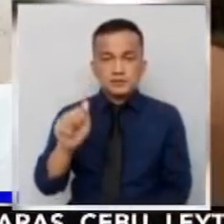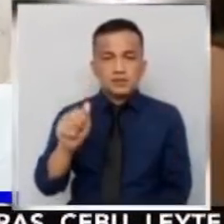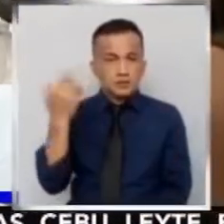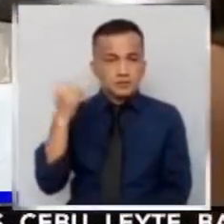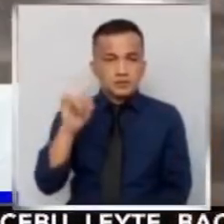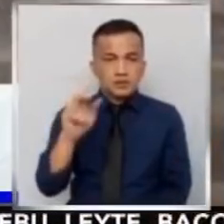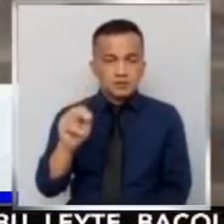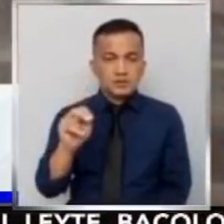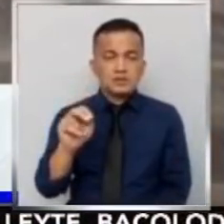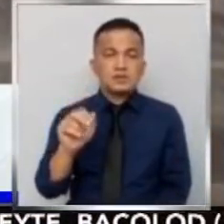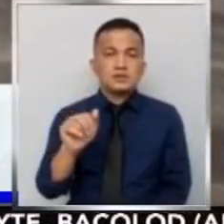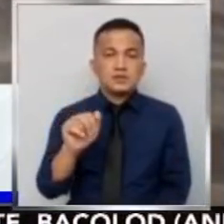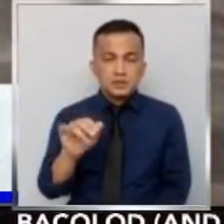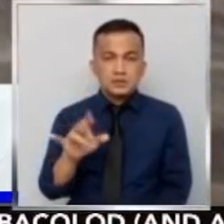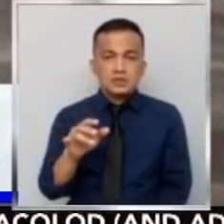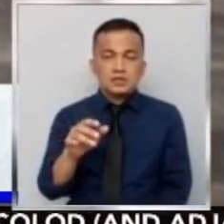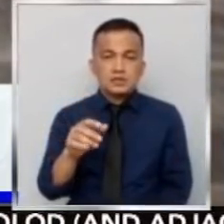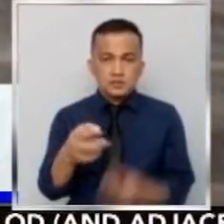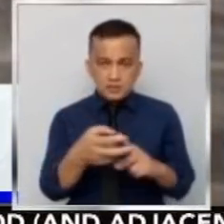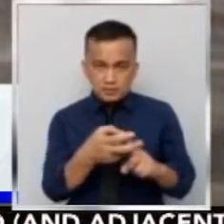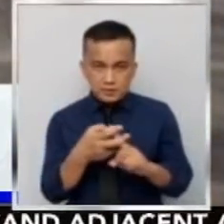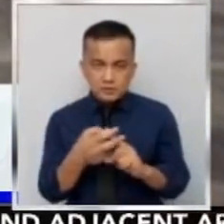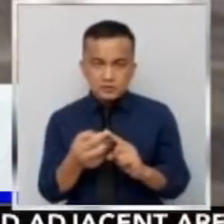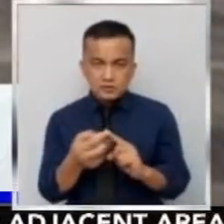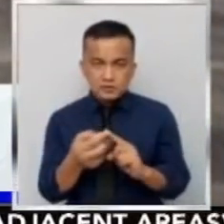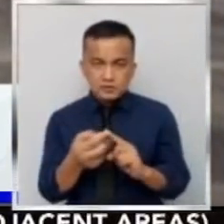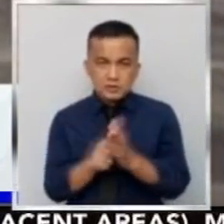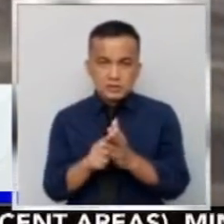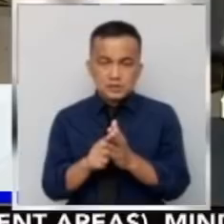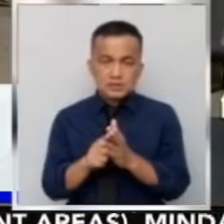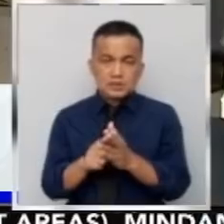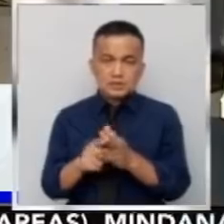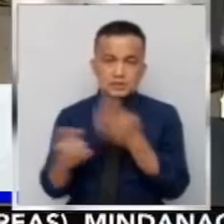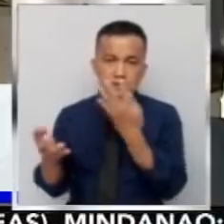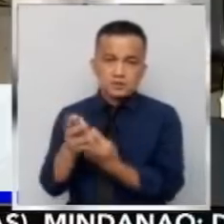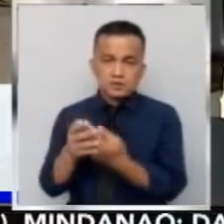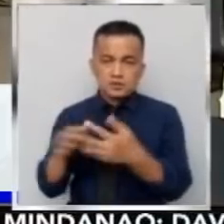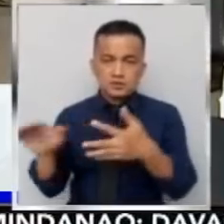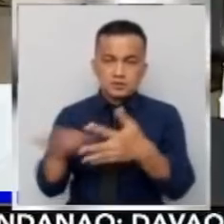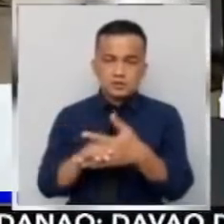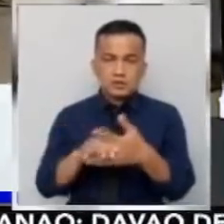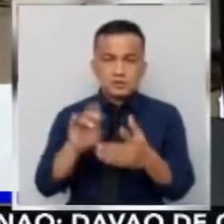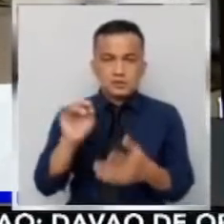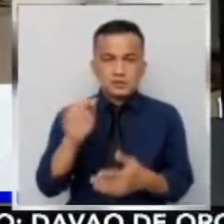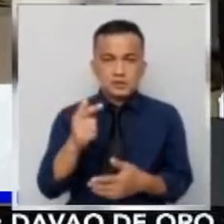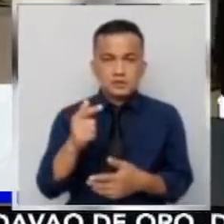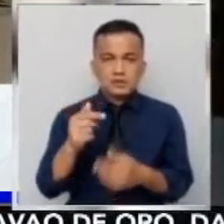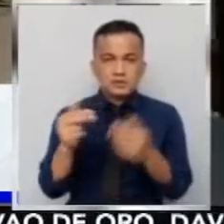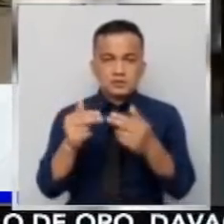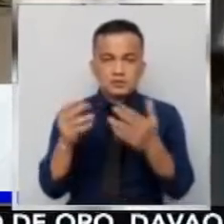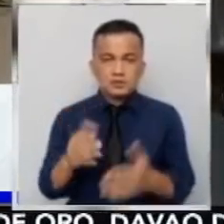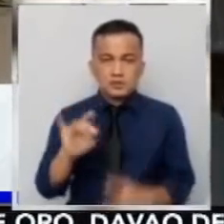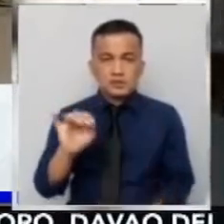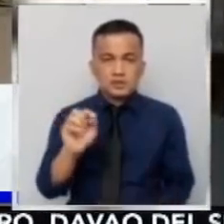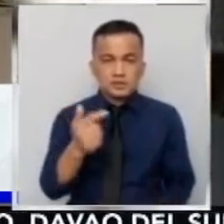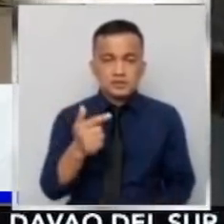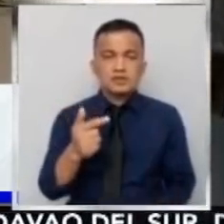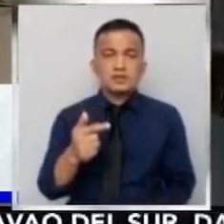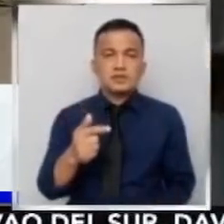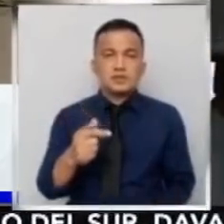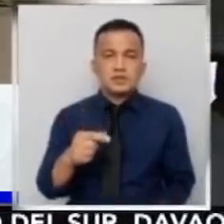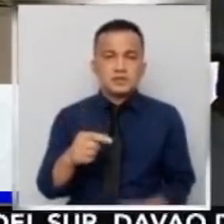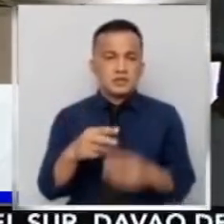illegal detention ang isinampang complaint ng SIDG Sabongero at CIDG laban sa walong management at